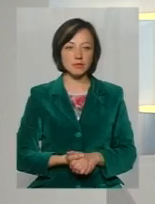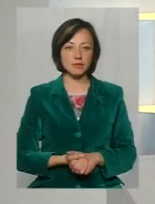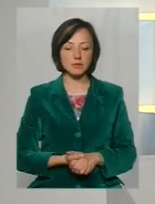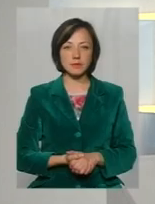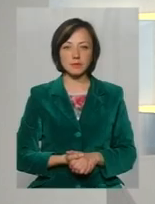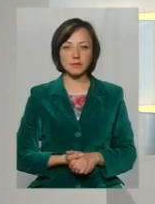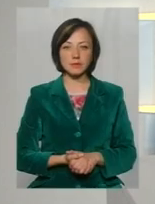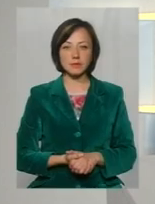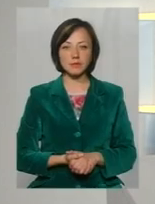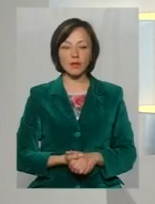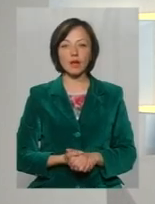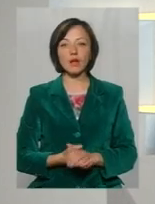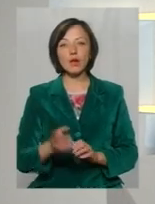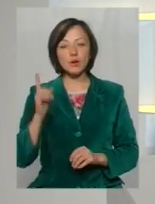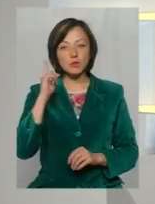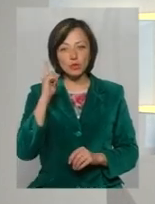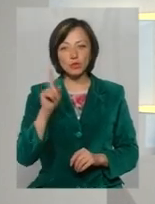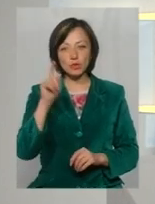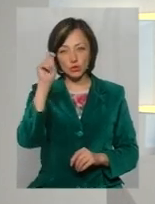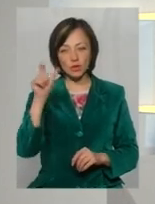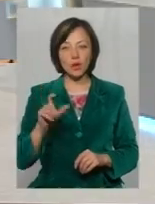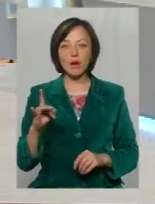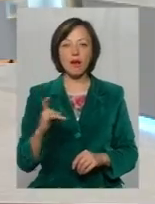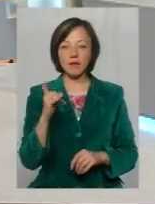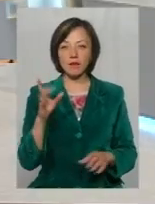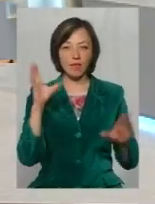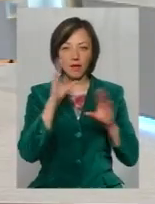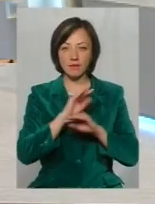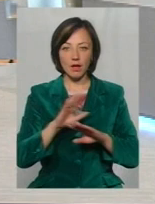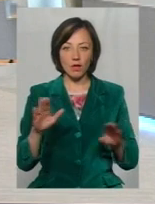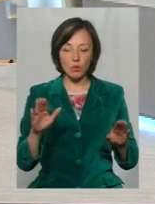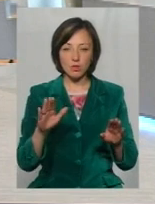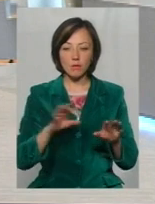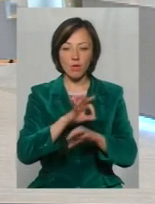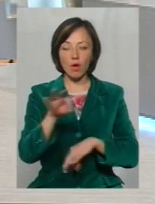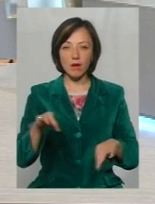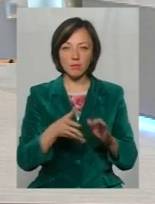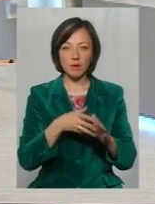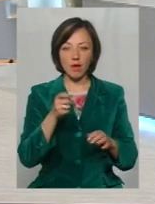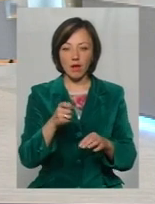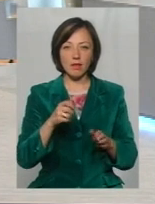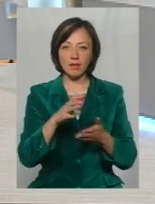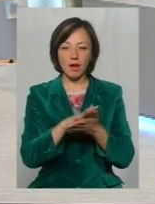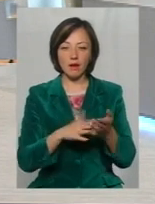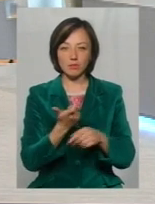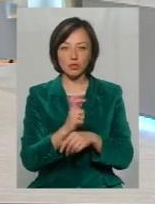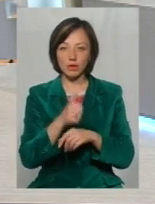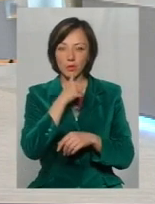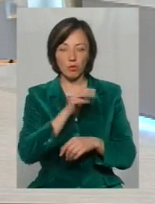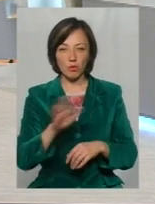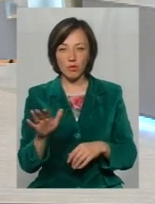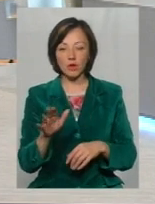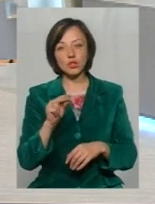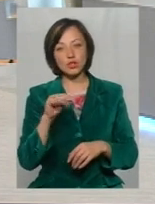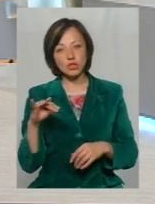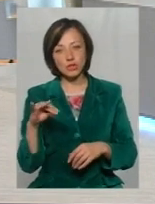От, пані Олено, почули, що чоловік раз не вдалося пройти з проєктом, потім він не вдавався більше до таких спроб.